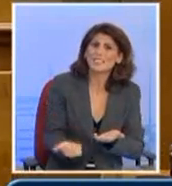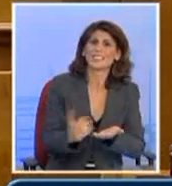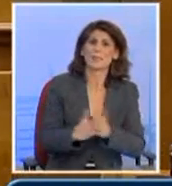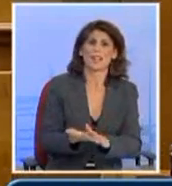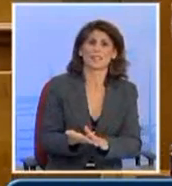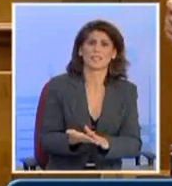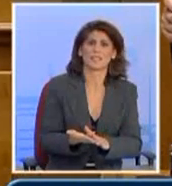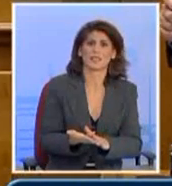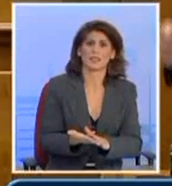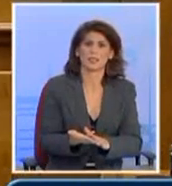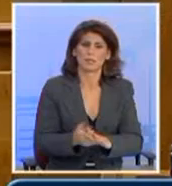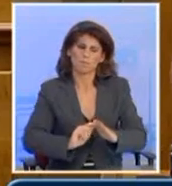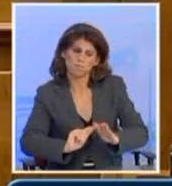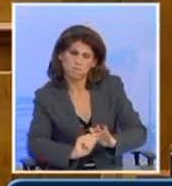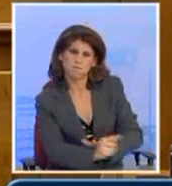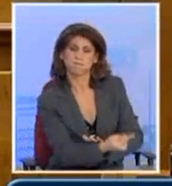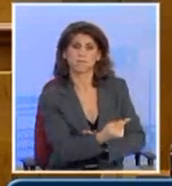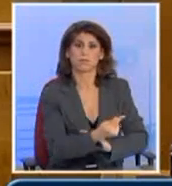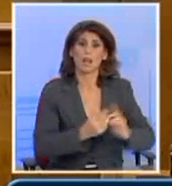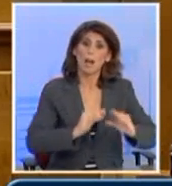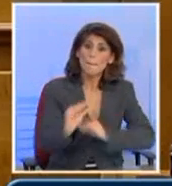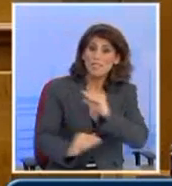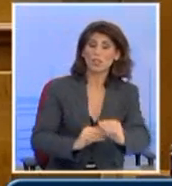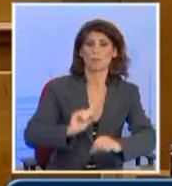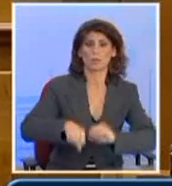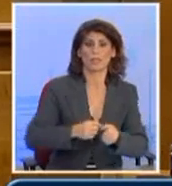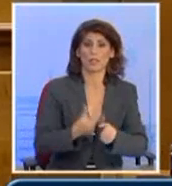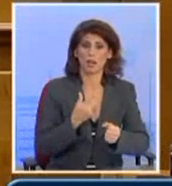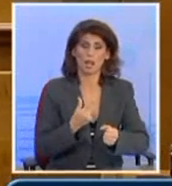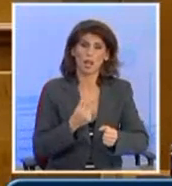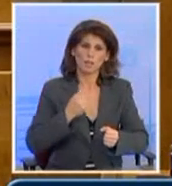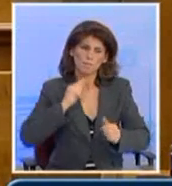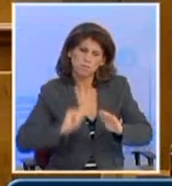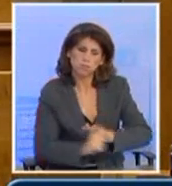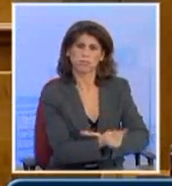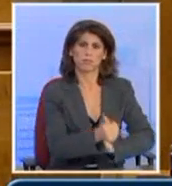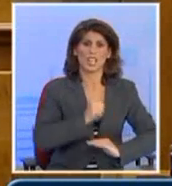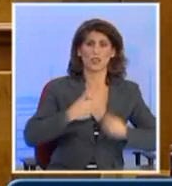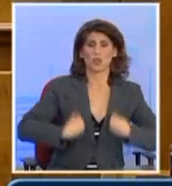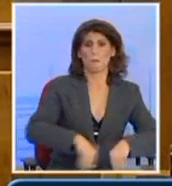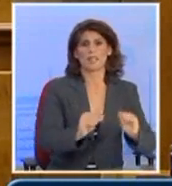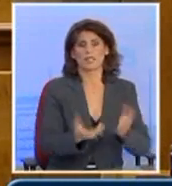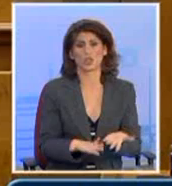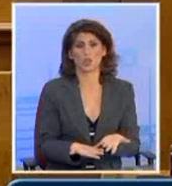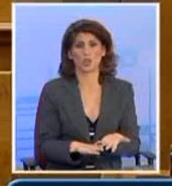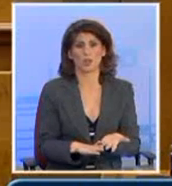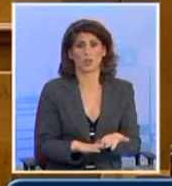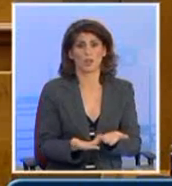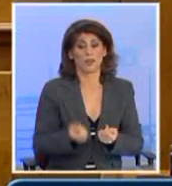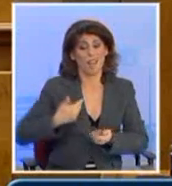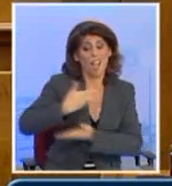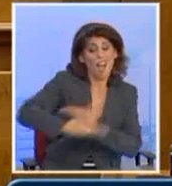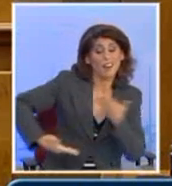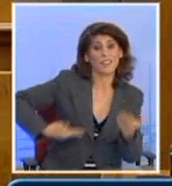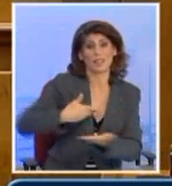Είναι υπονόμευση των επενδυτικών προσπαθειών. Είναι υπονόμευση των ιδιωτικοποιήσεων. Είναι ανακύκλωση